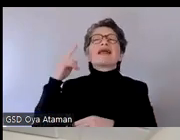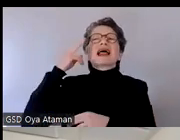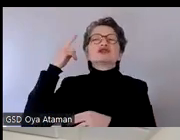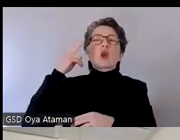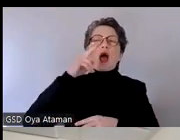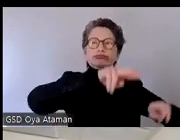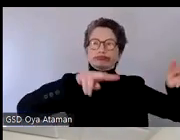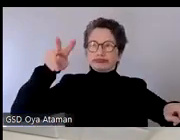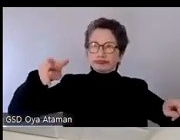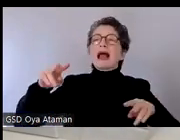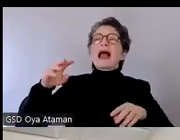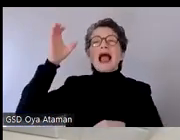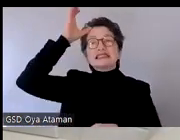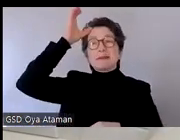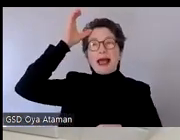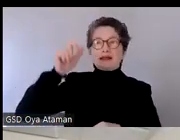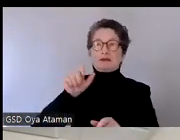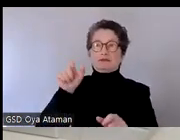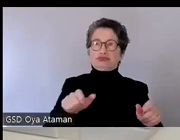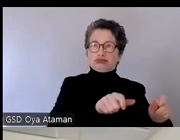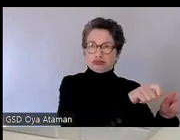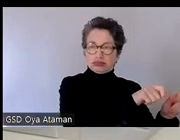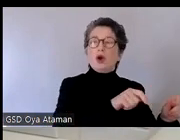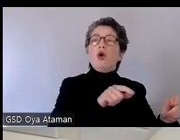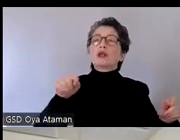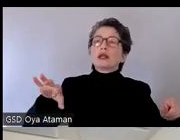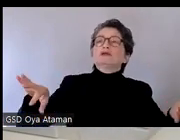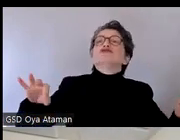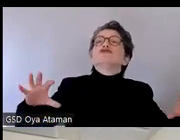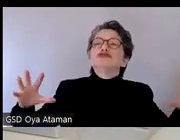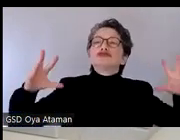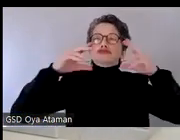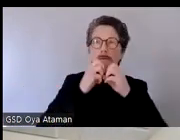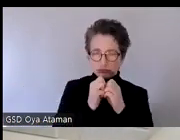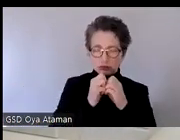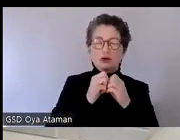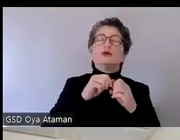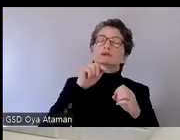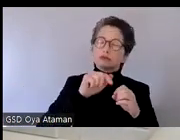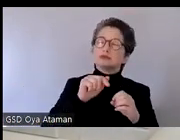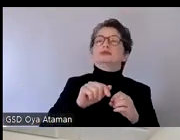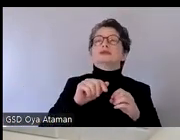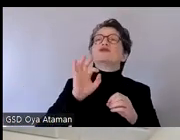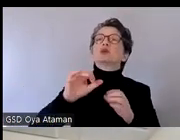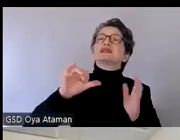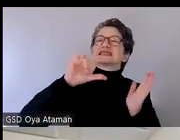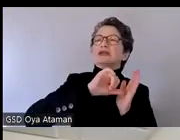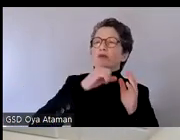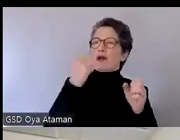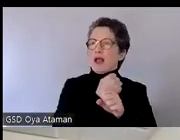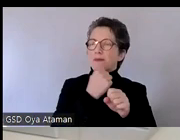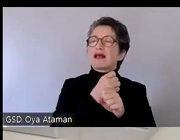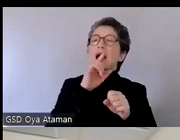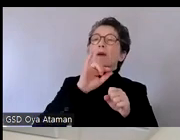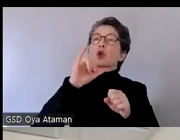wie Botschafter für dieses Zentrum agieren, also wir die drei genannten vorhin. Aber das Projekt an sich